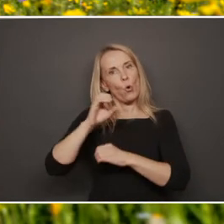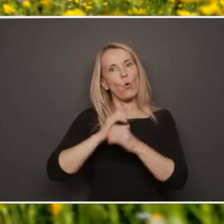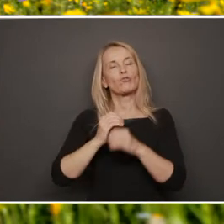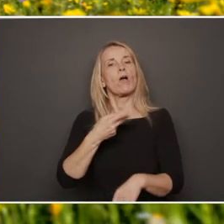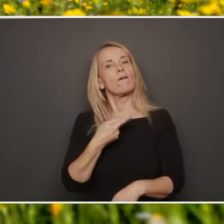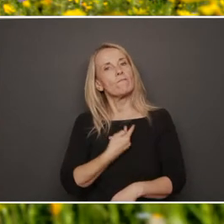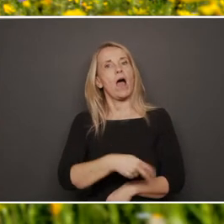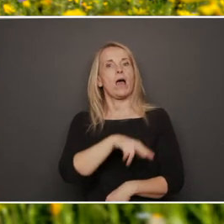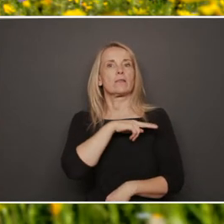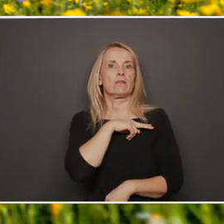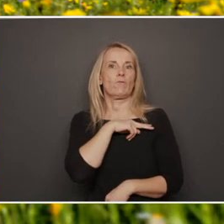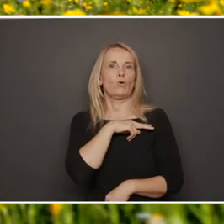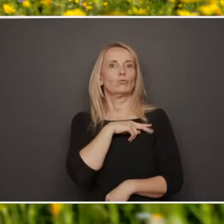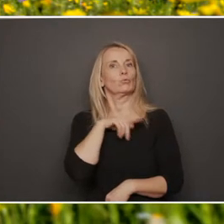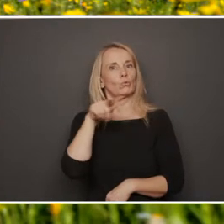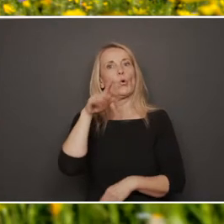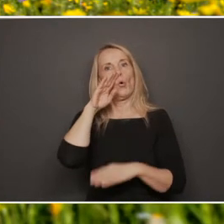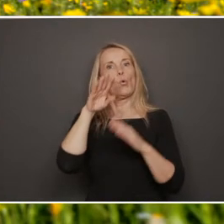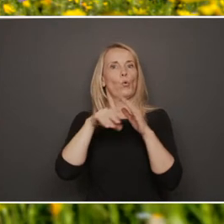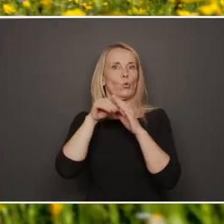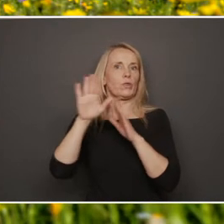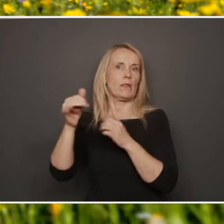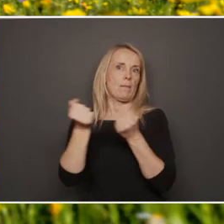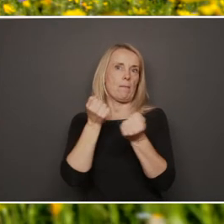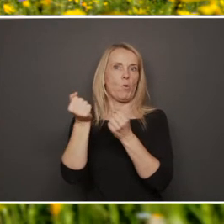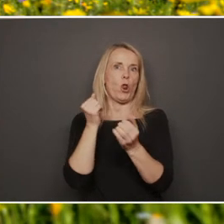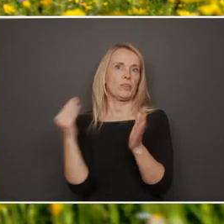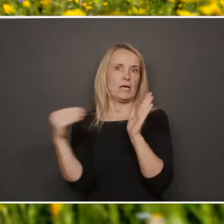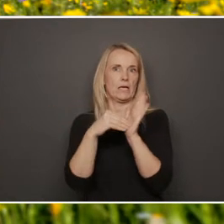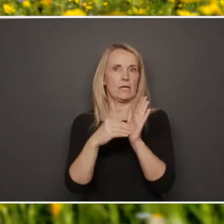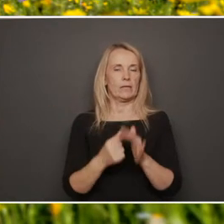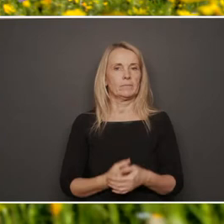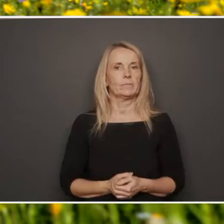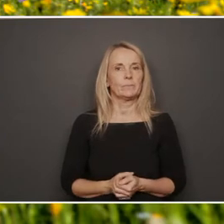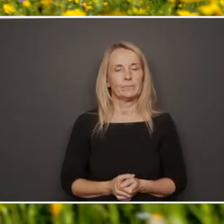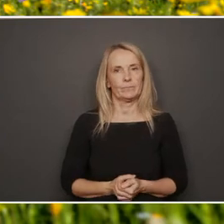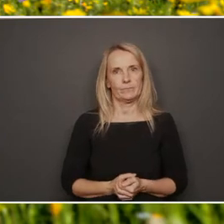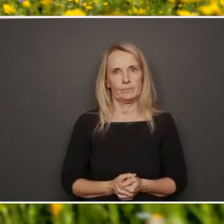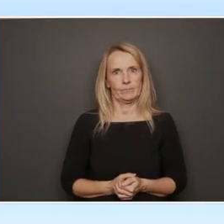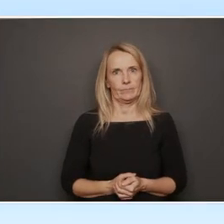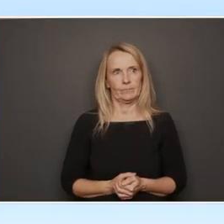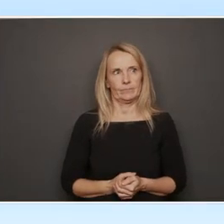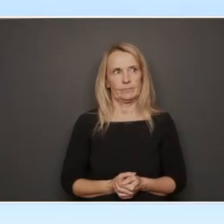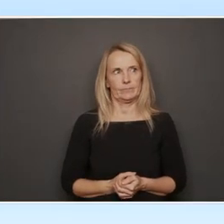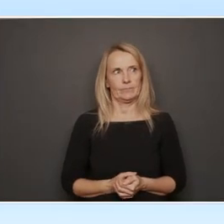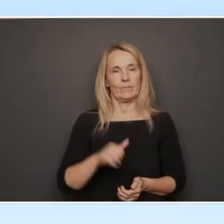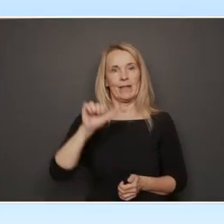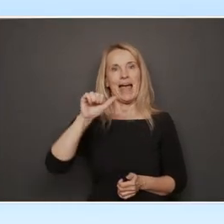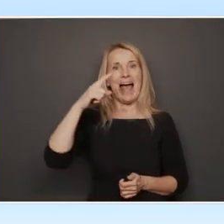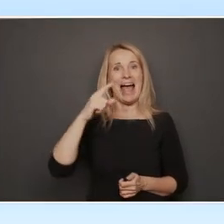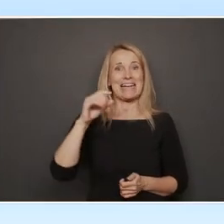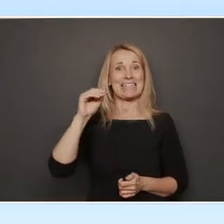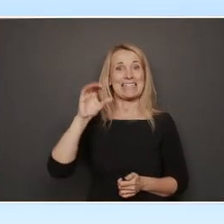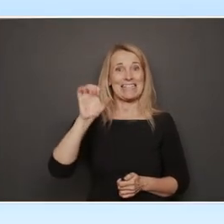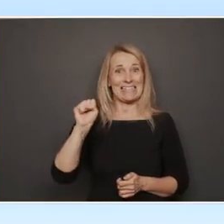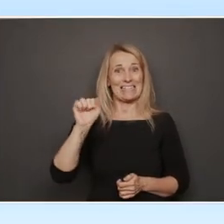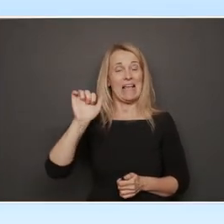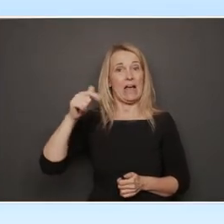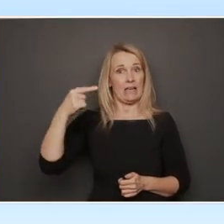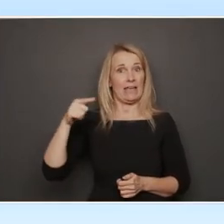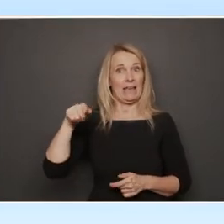Verantwortung sind in der Unternehmenspolitik verankert. Die Access AG mit Werk in